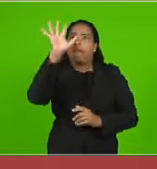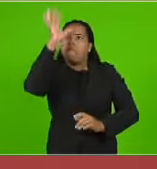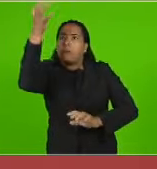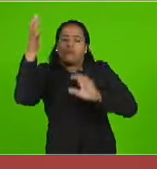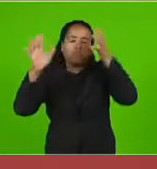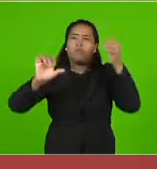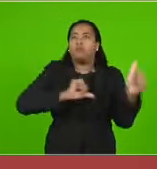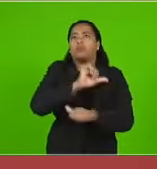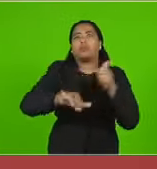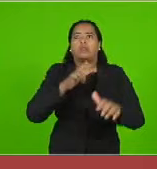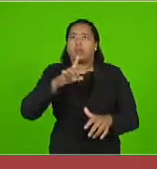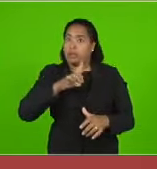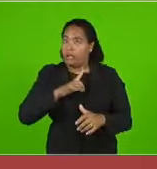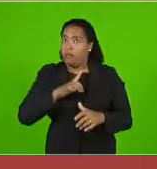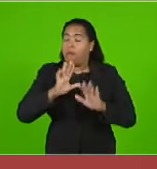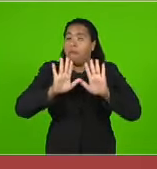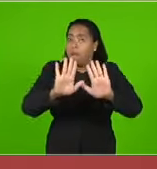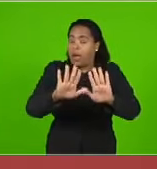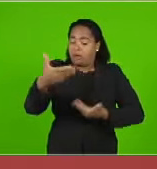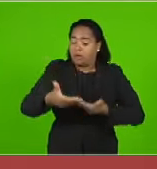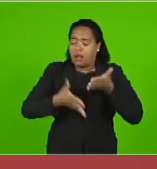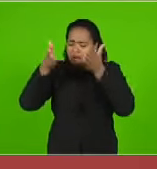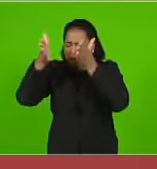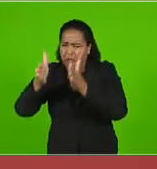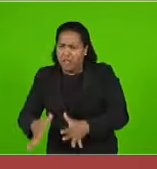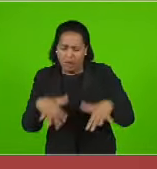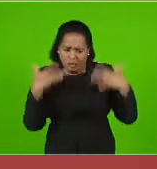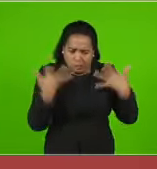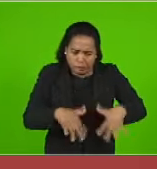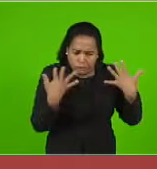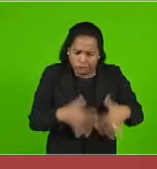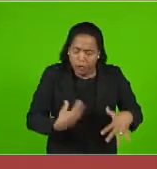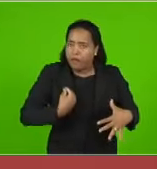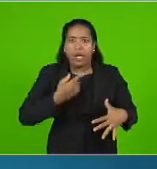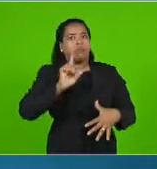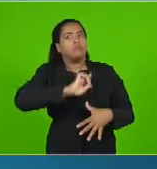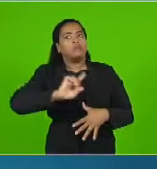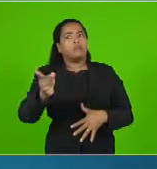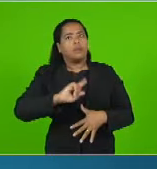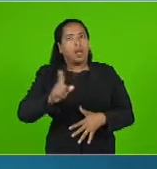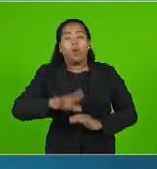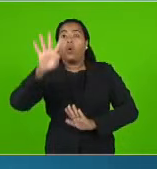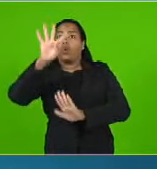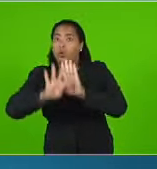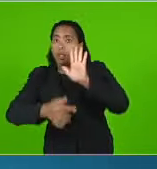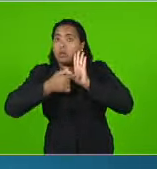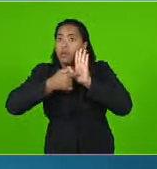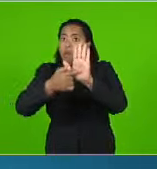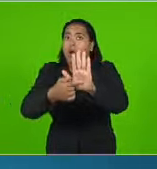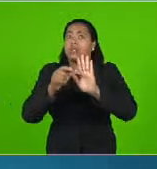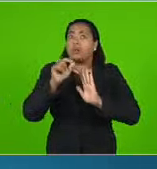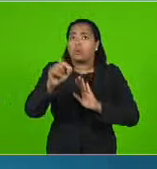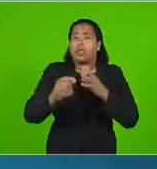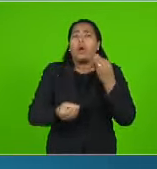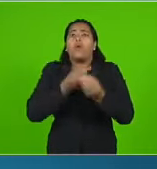они понимают, почему эти климатические изменения. Верная Церковь не пройдет через эту скорбь. Откровение 3.10